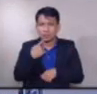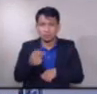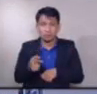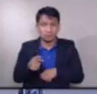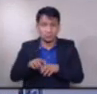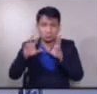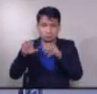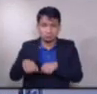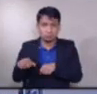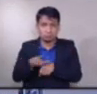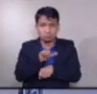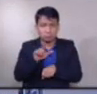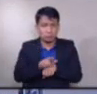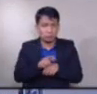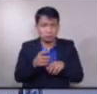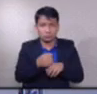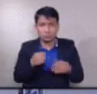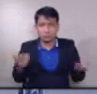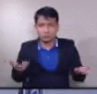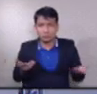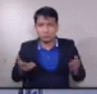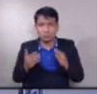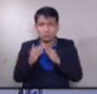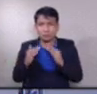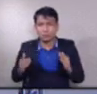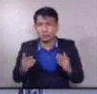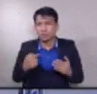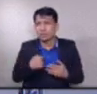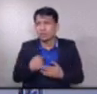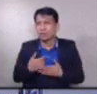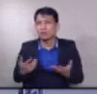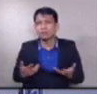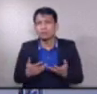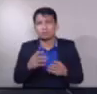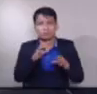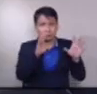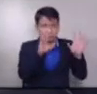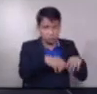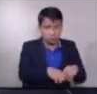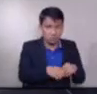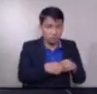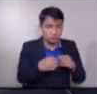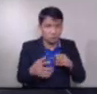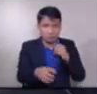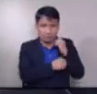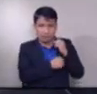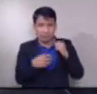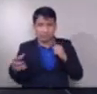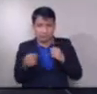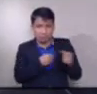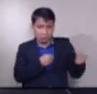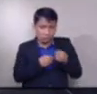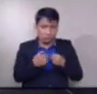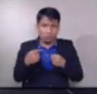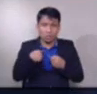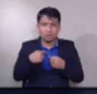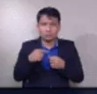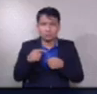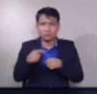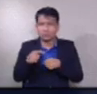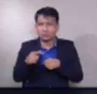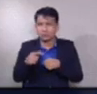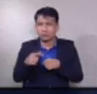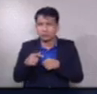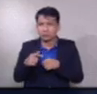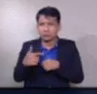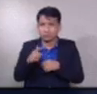oligarch, per se, saan kami titira? So if you grab our land, you grab everything about us. Hindi lang yan ancestral domain.